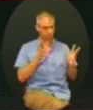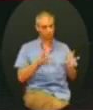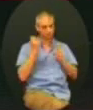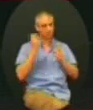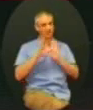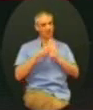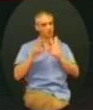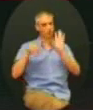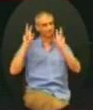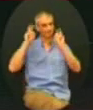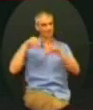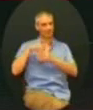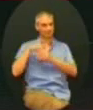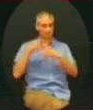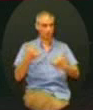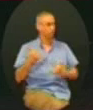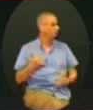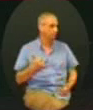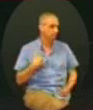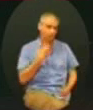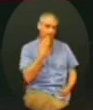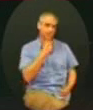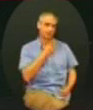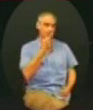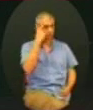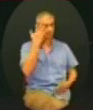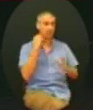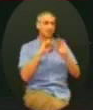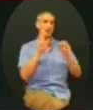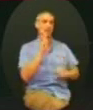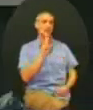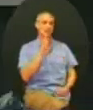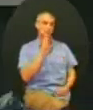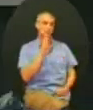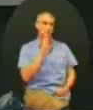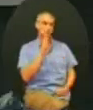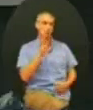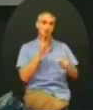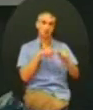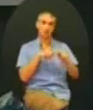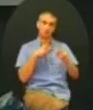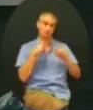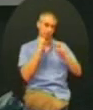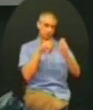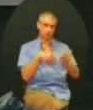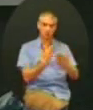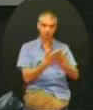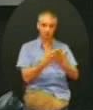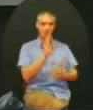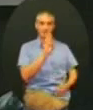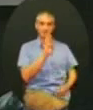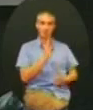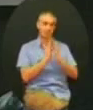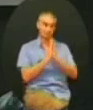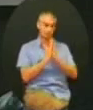הצבעה עכשיו? לא, ממש לא. אז אני אסביר. ראשית, היוזמה הזאת התחילה בפברואר. אחר כך הגשנו את הצעה באפריל.